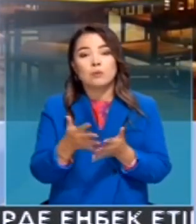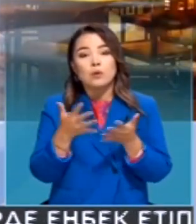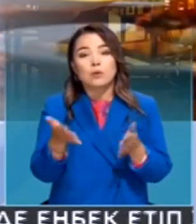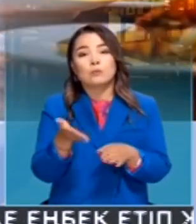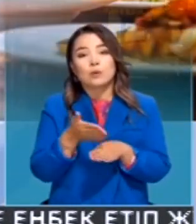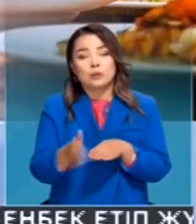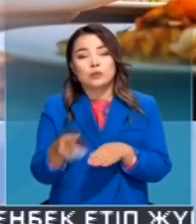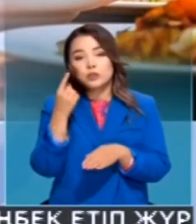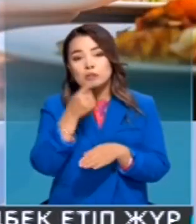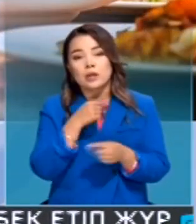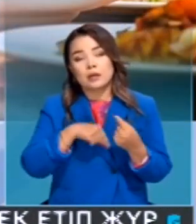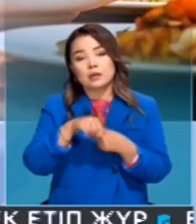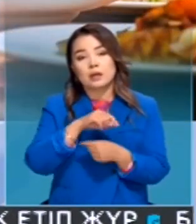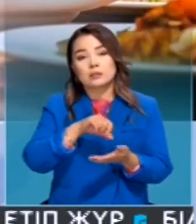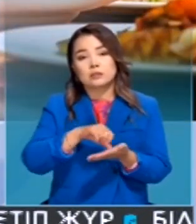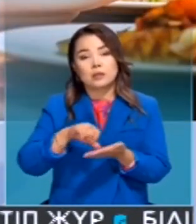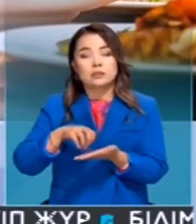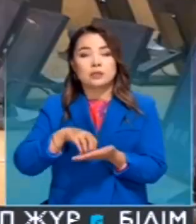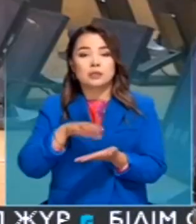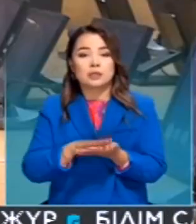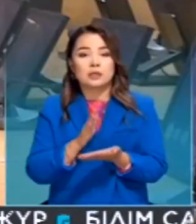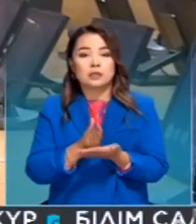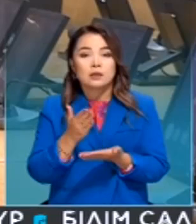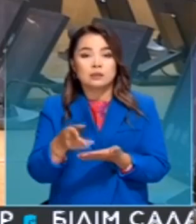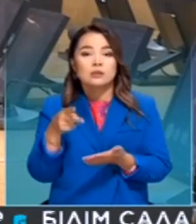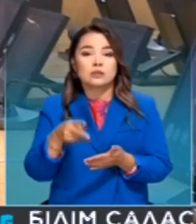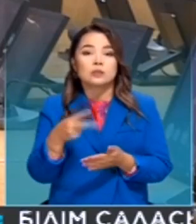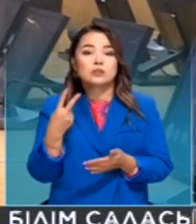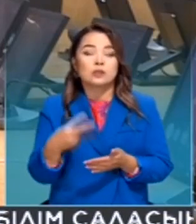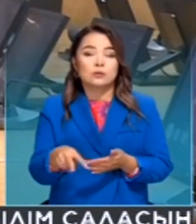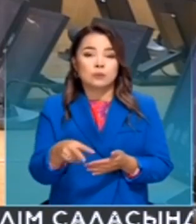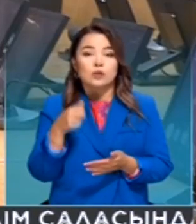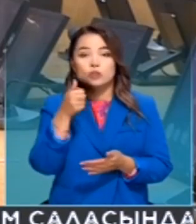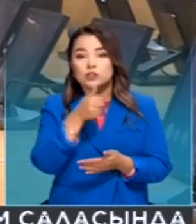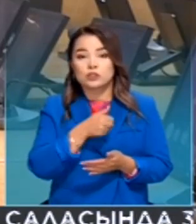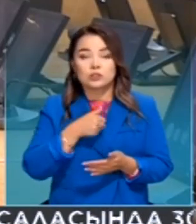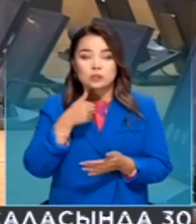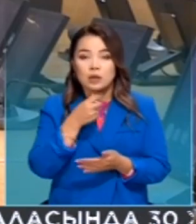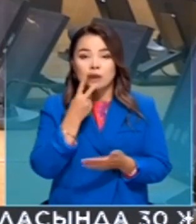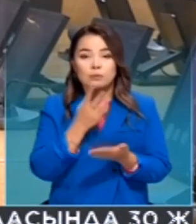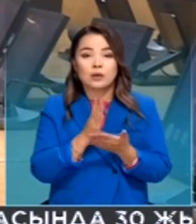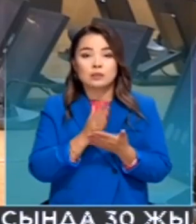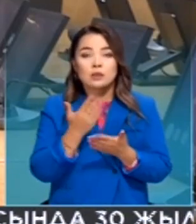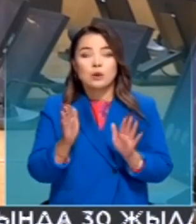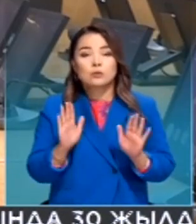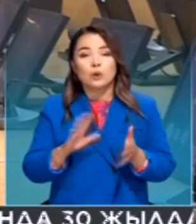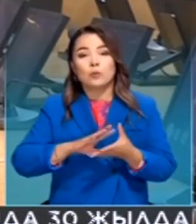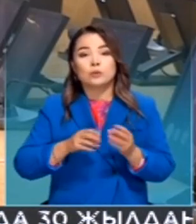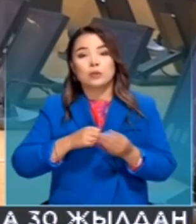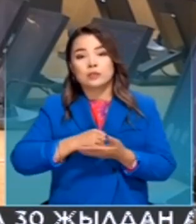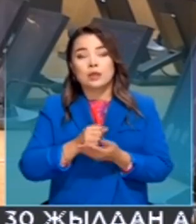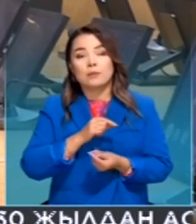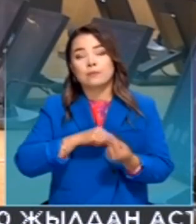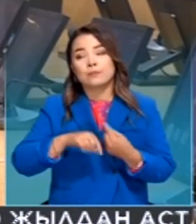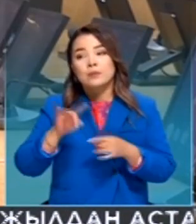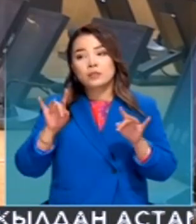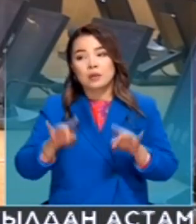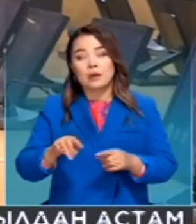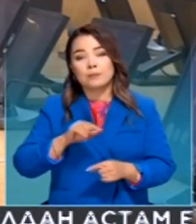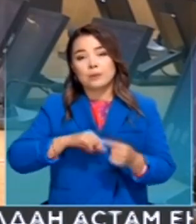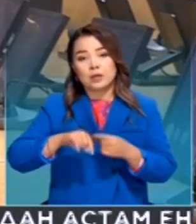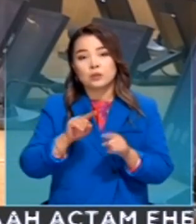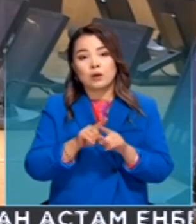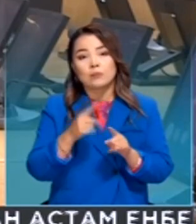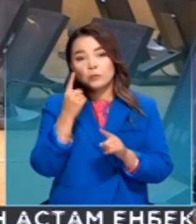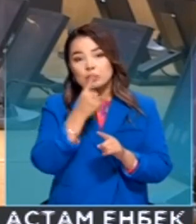бөлігі жеке кәсіпкер ретінде тіркелген. 2022 жылдың қорытындысымен тек қана мейрамхана бизнесінің өзінен бір